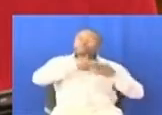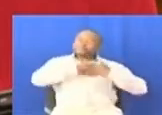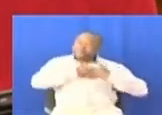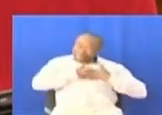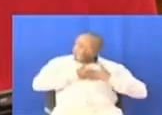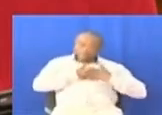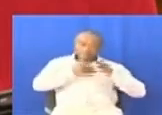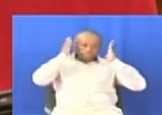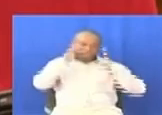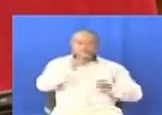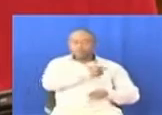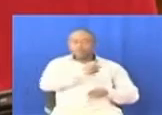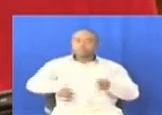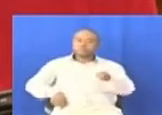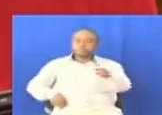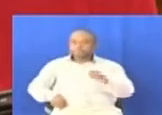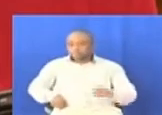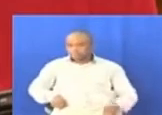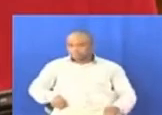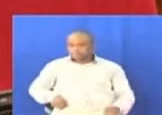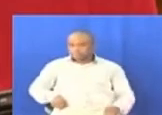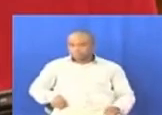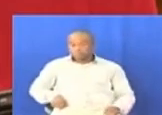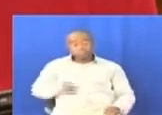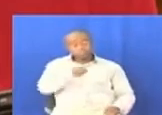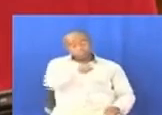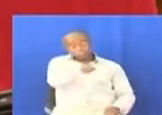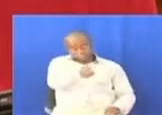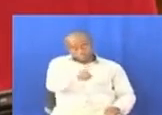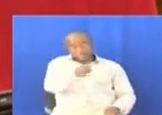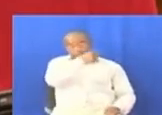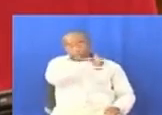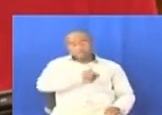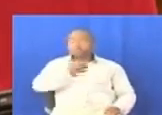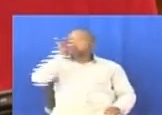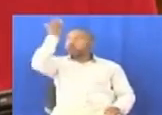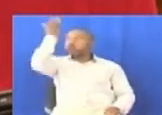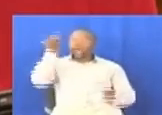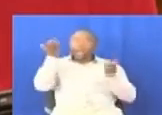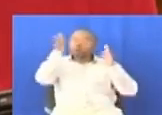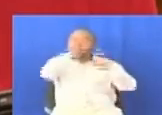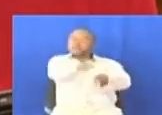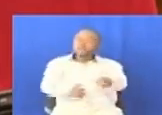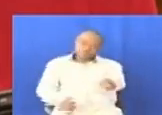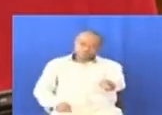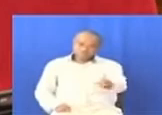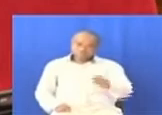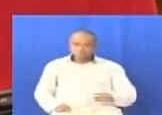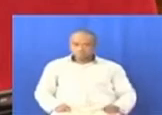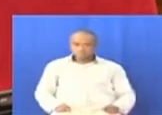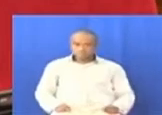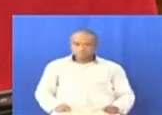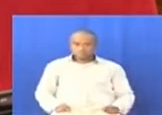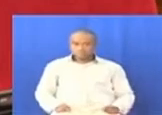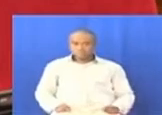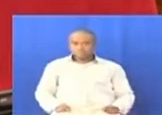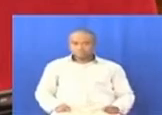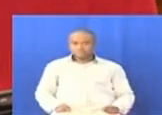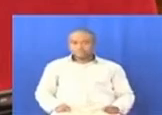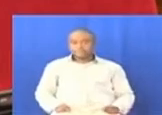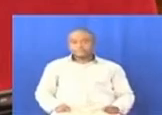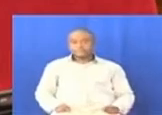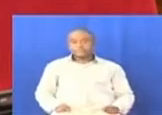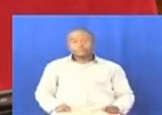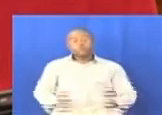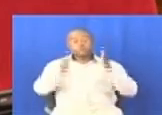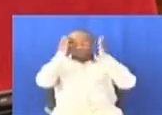Mheshimiwa Rais, Mheshimiwa Magufuli. Mwenyezi Mungu akubariki kwa jinsi wewe ulivyo. Mheshimiwa